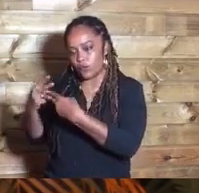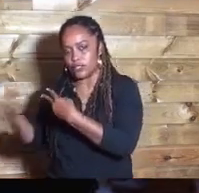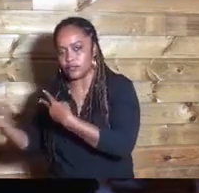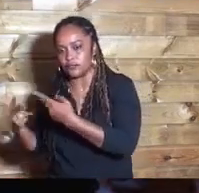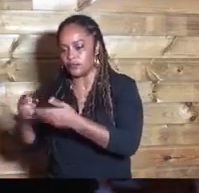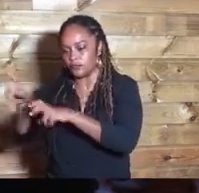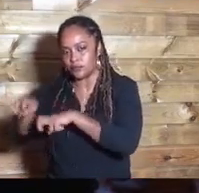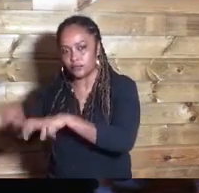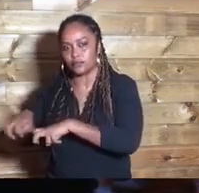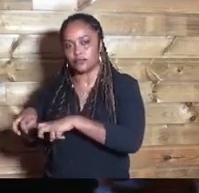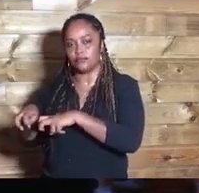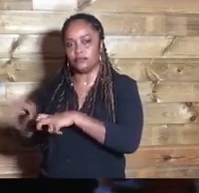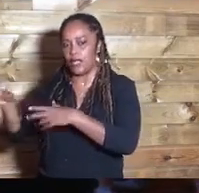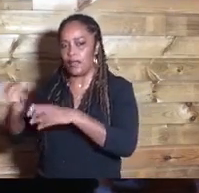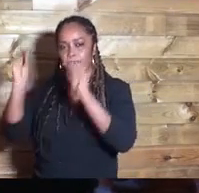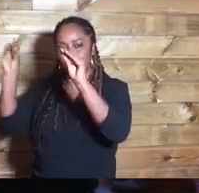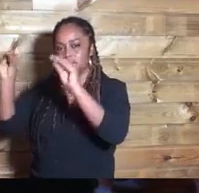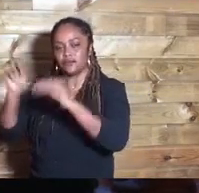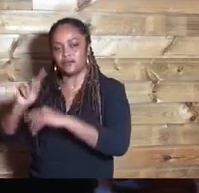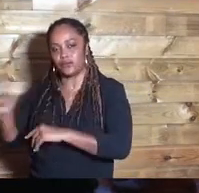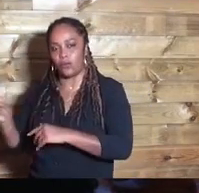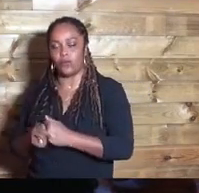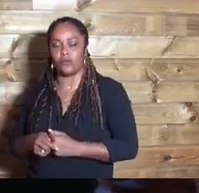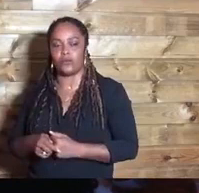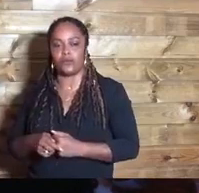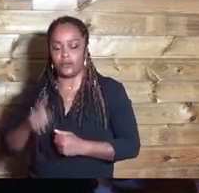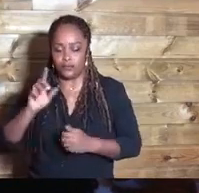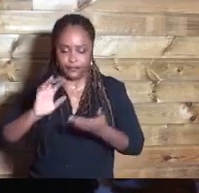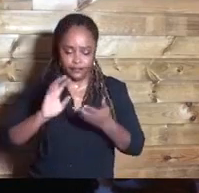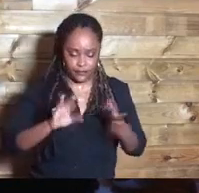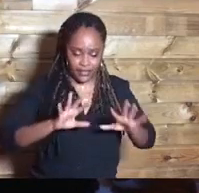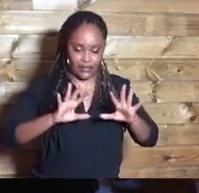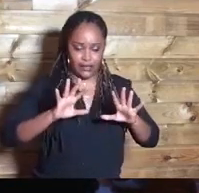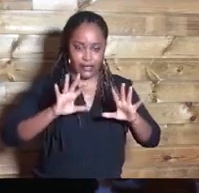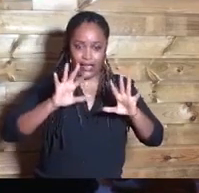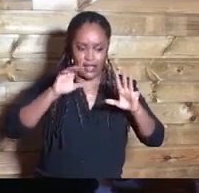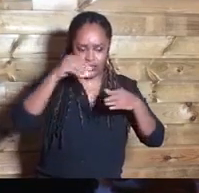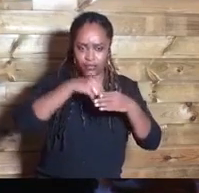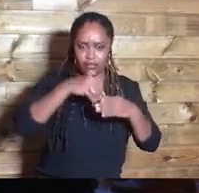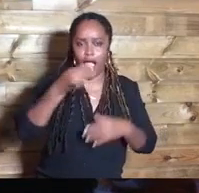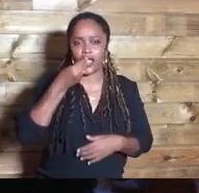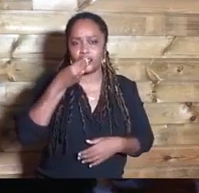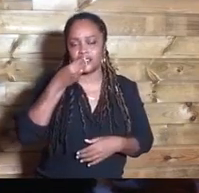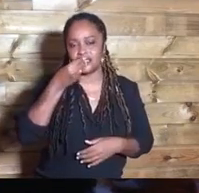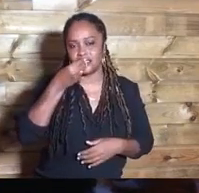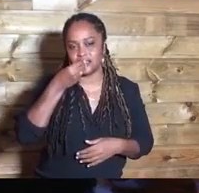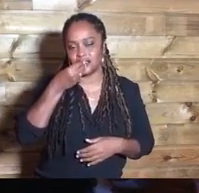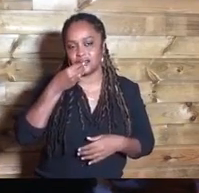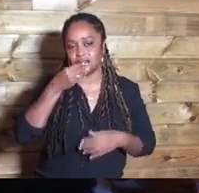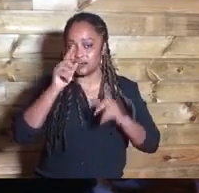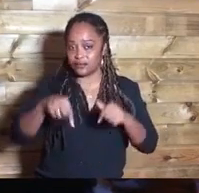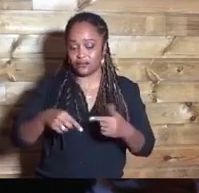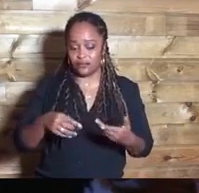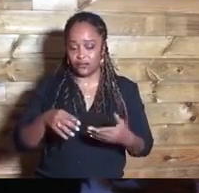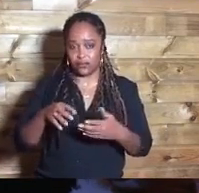par exemple les collectivités. Faut tout petit monde Guadeloupe capable de trouver dans l'école à yo, au manger qui produit pas loin des casailles. Il y avait un agriculteur qui